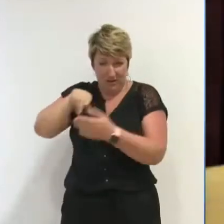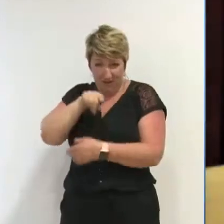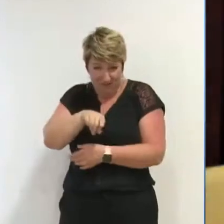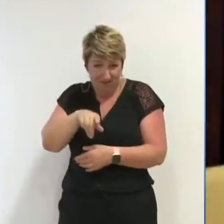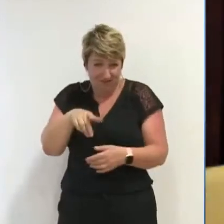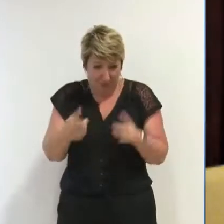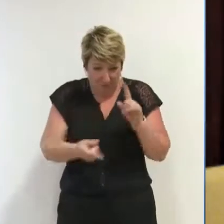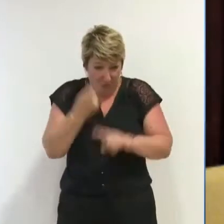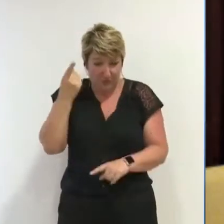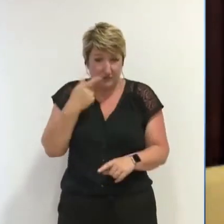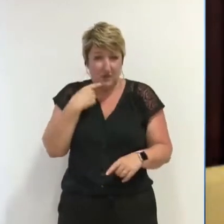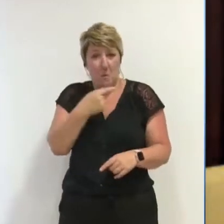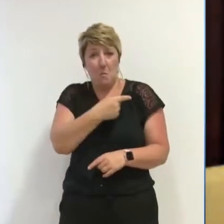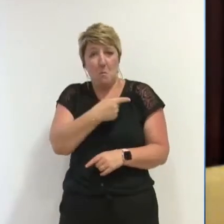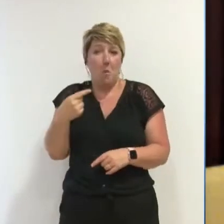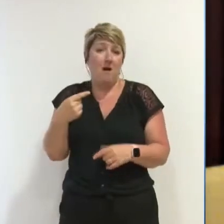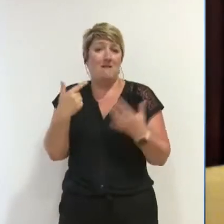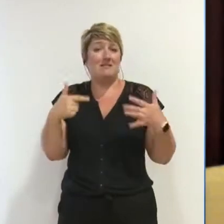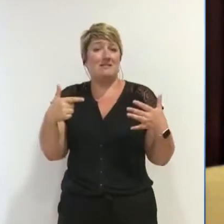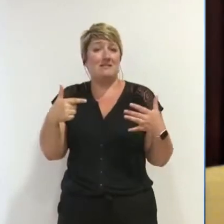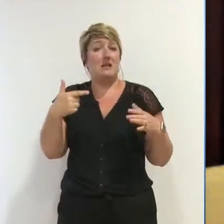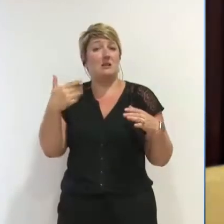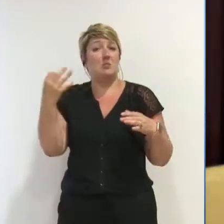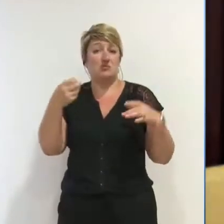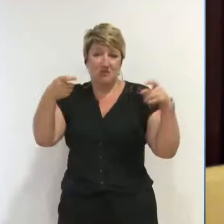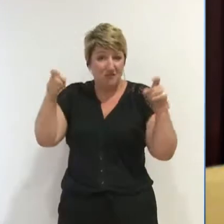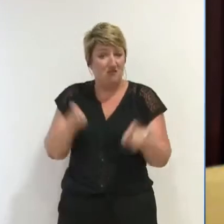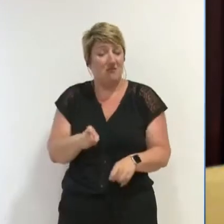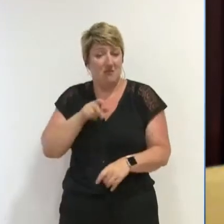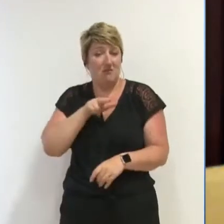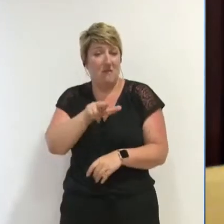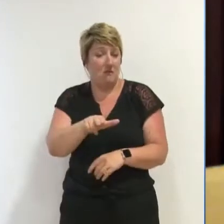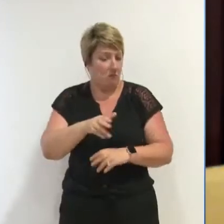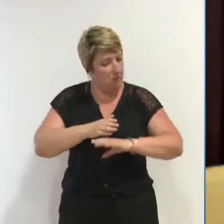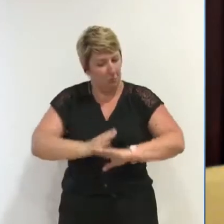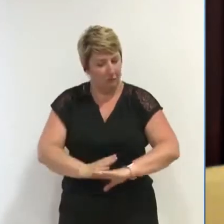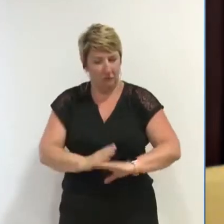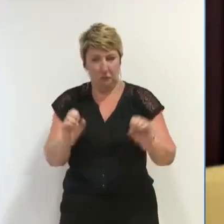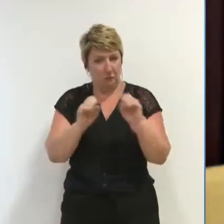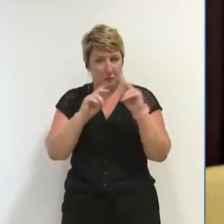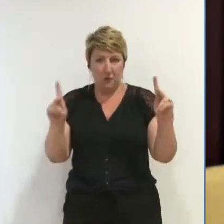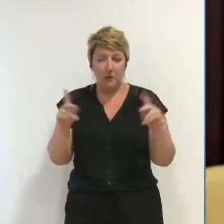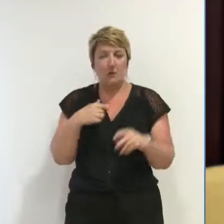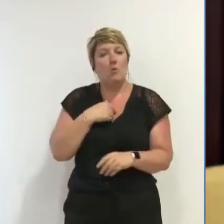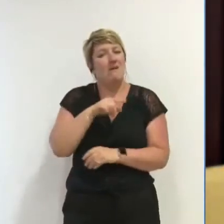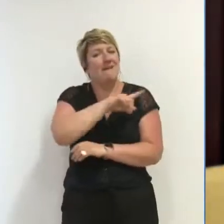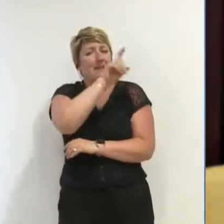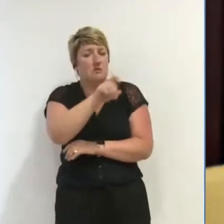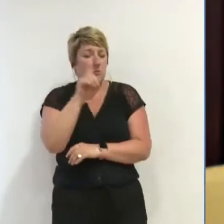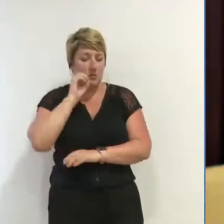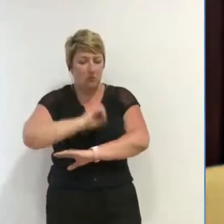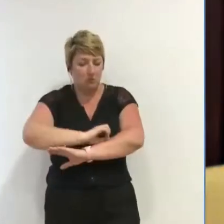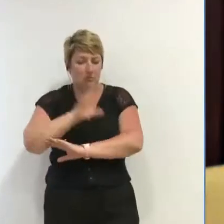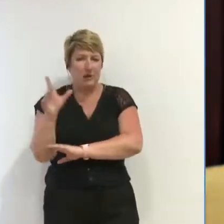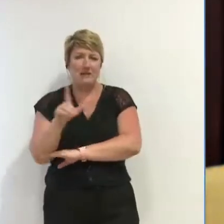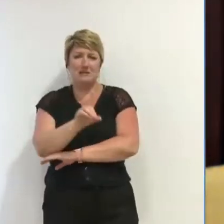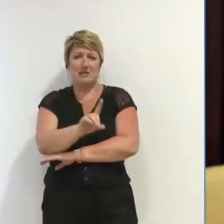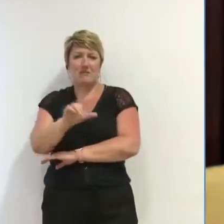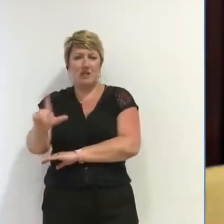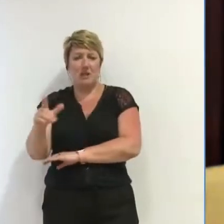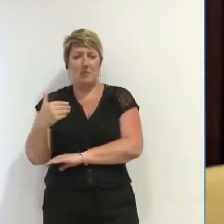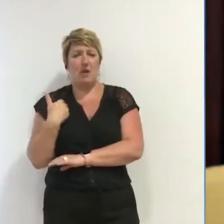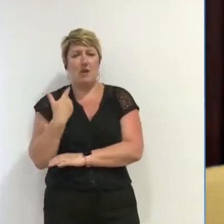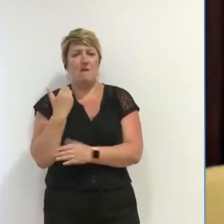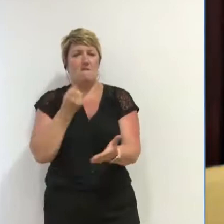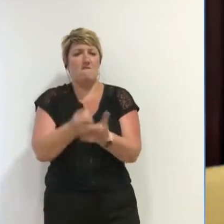d'affichages publicitaires qui sont prévus. Alors pour autant, moi j'avais une question, parce qu'on a lu dans la presse un article du Dauphiné Libéré de fin